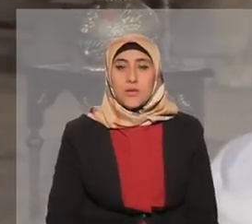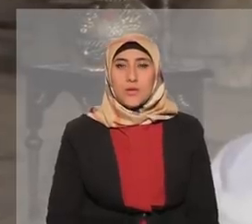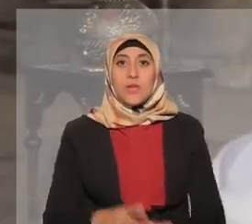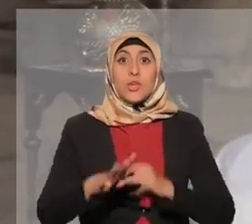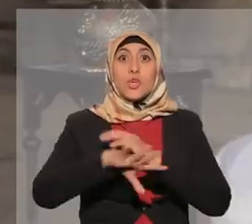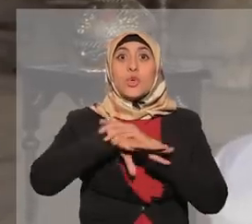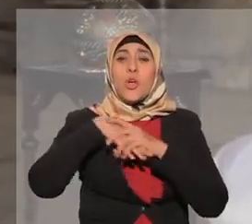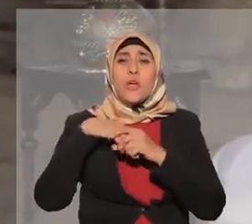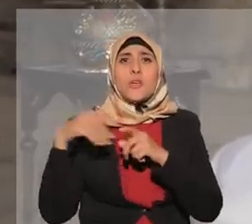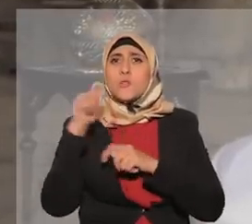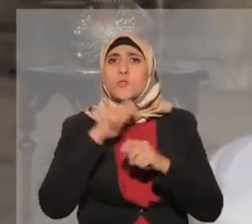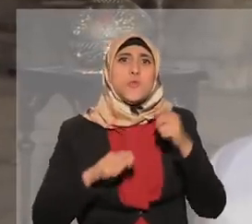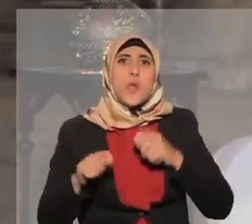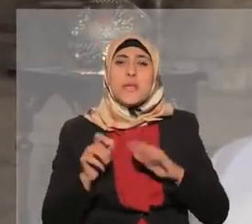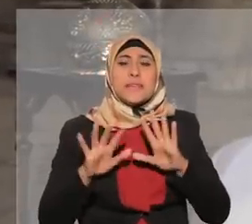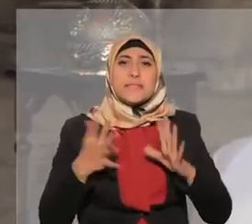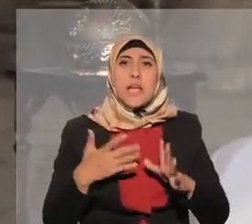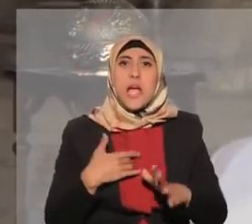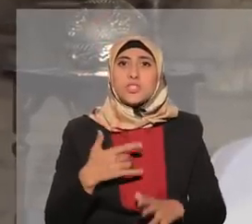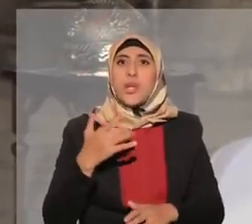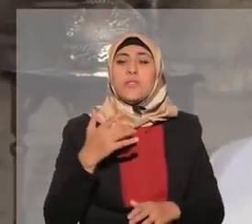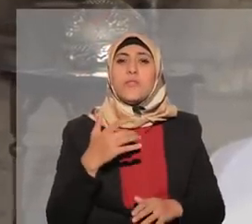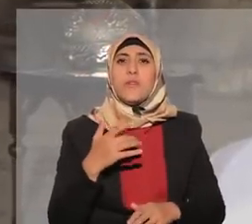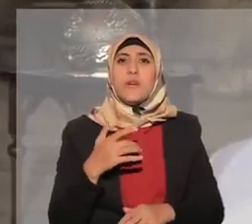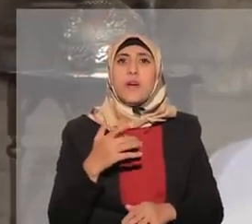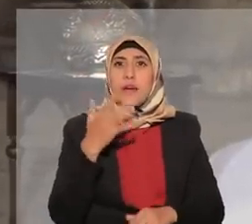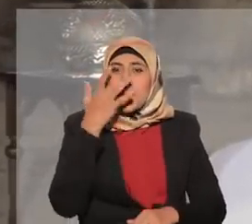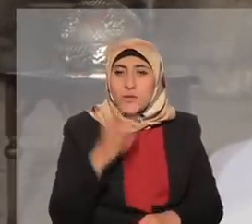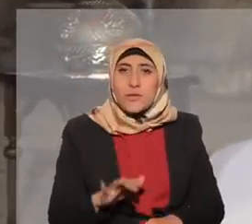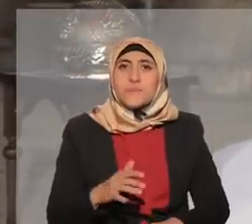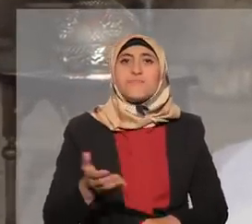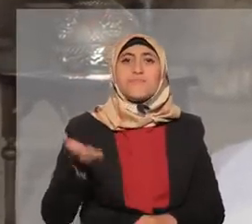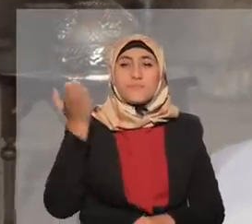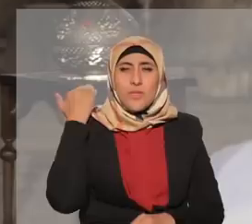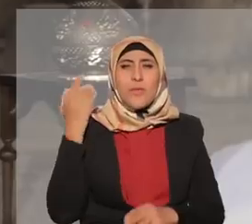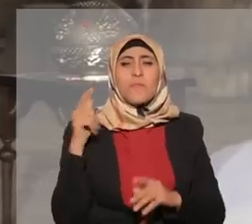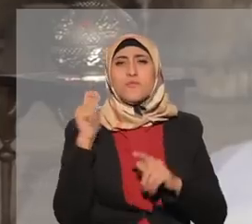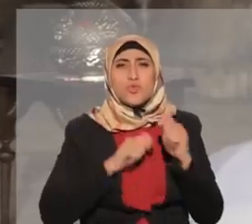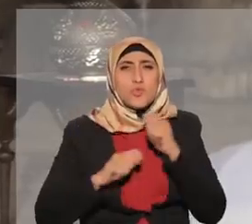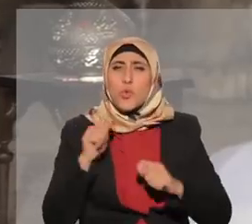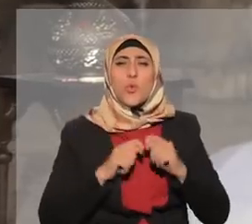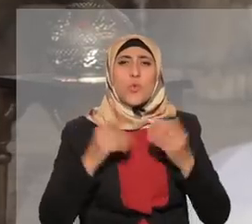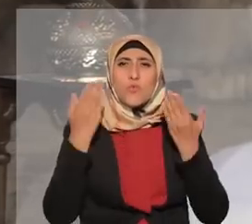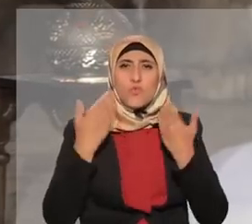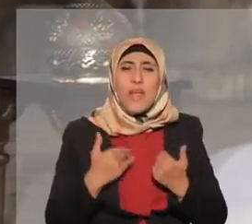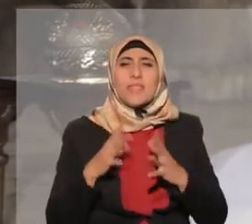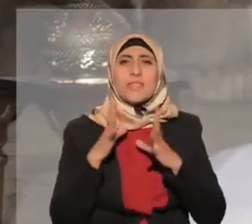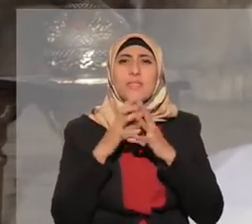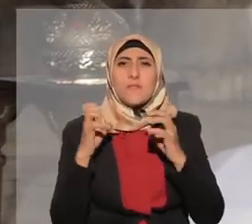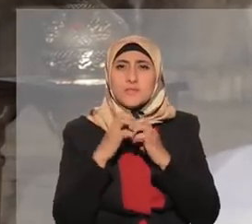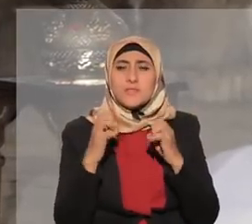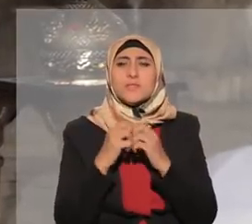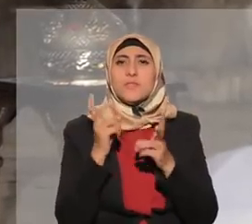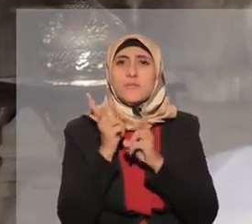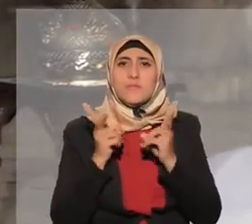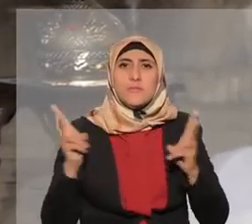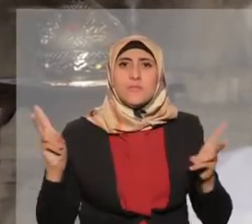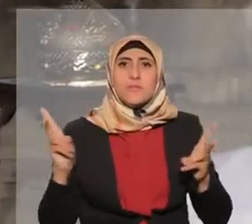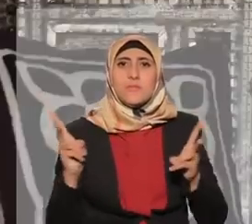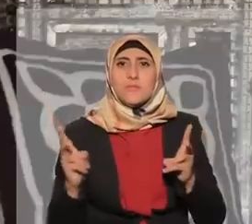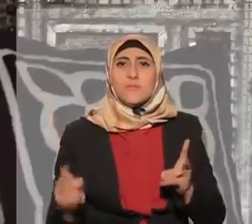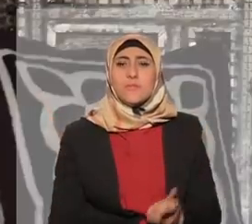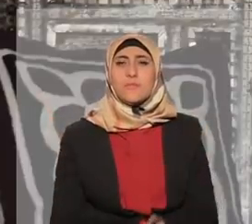الرضا؟ أي من حيث السلوك، ما مر في المجالس الماضية في الجزء الأول والثاني فيه تفصيل وفي كتب القوم، لكن